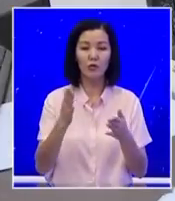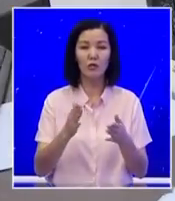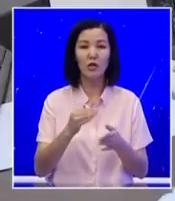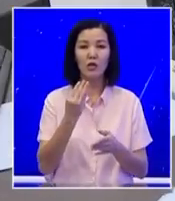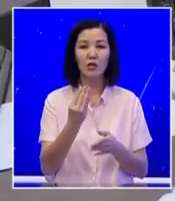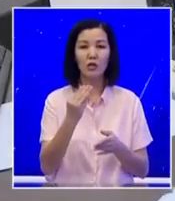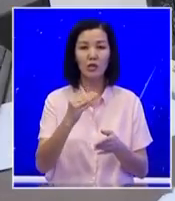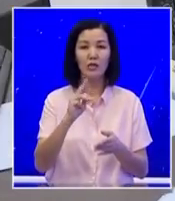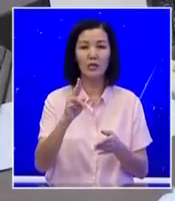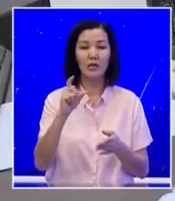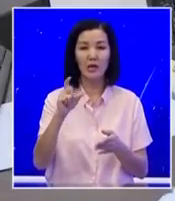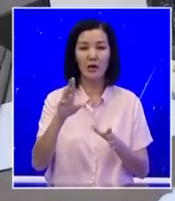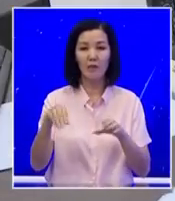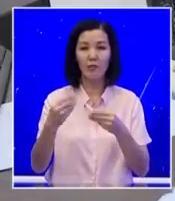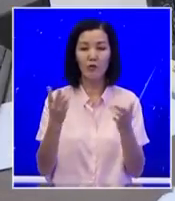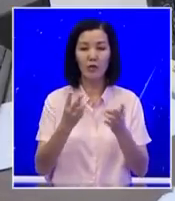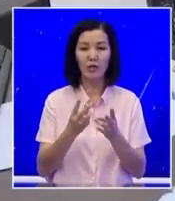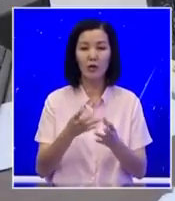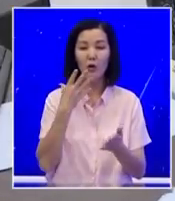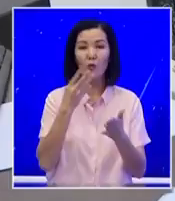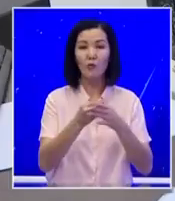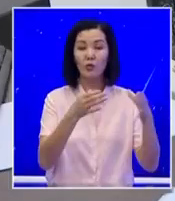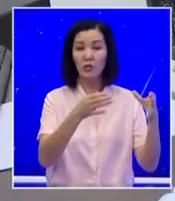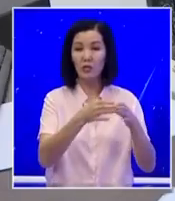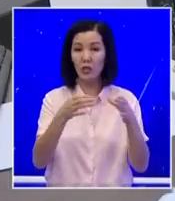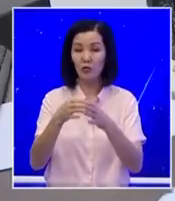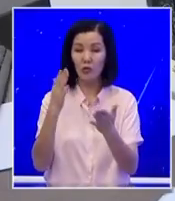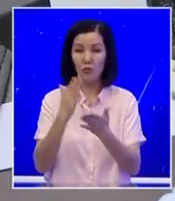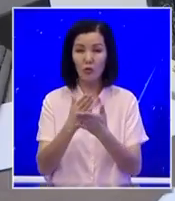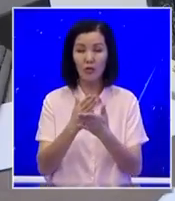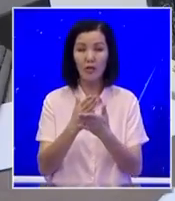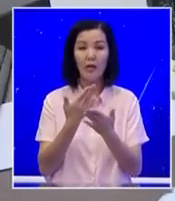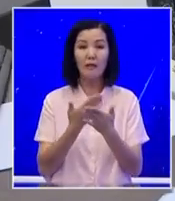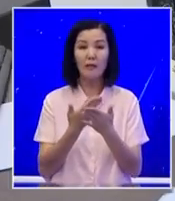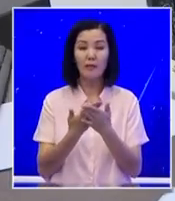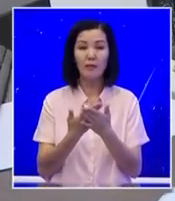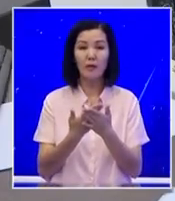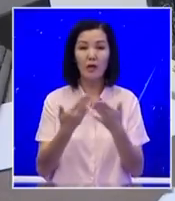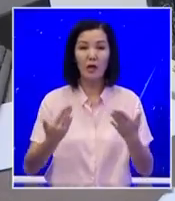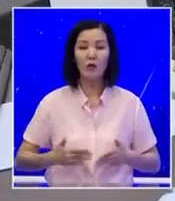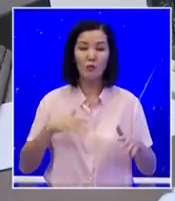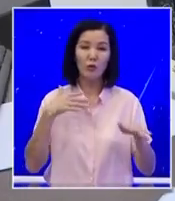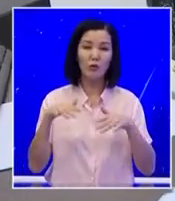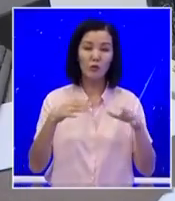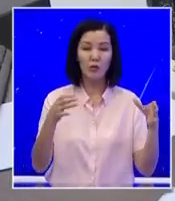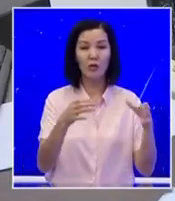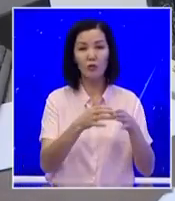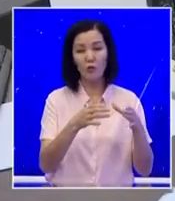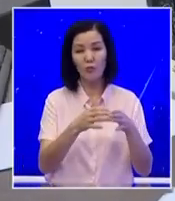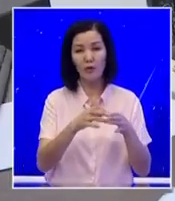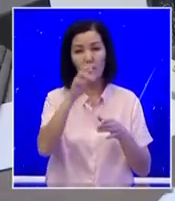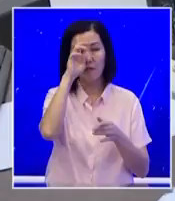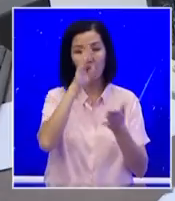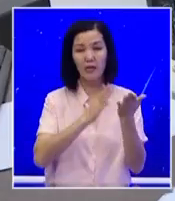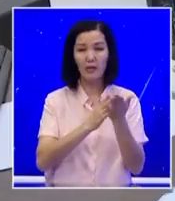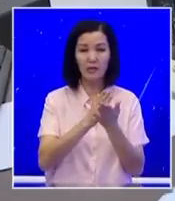Бізге кезектегі тұру үшін өзінің статустары болады, санаттары болады. Мысалы, жаңағы әлеуметтік осал топ дейді, оның ішінде мемлекеттік